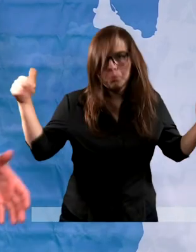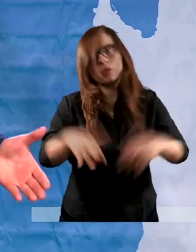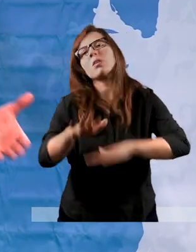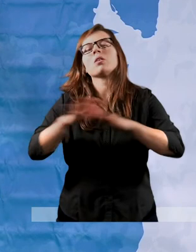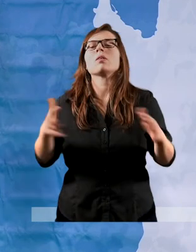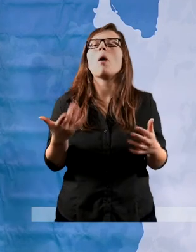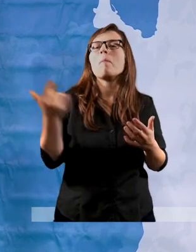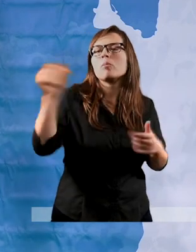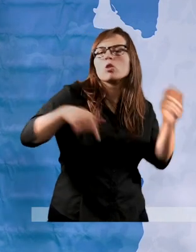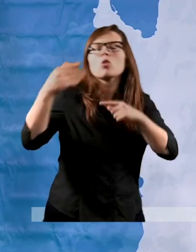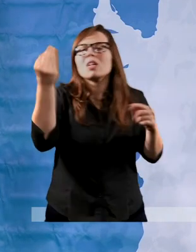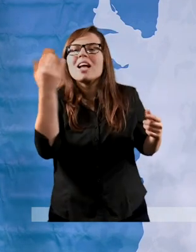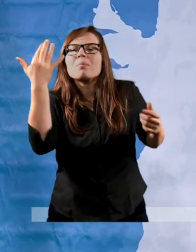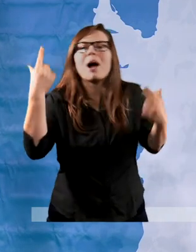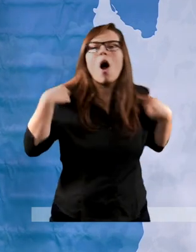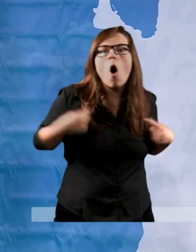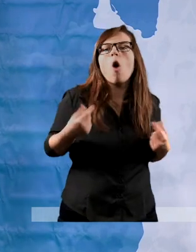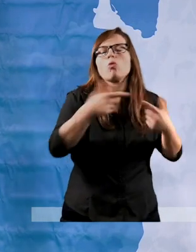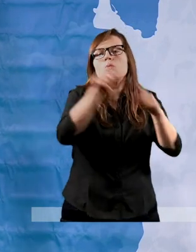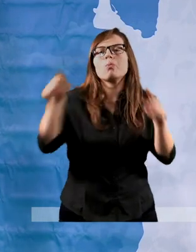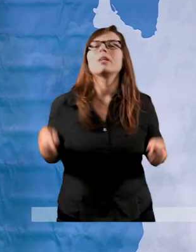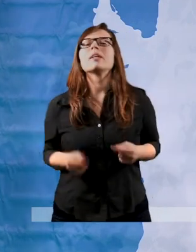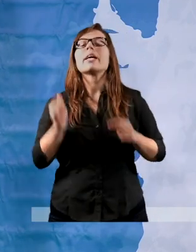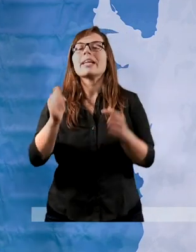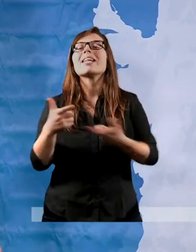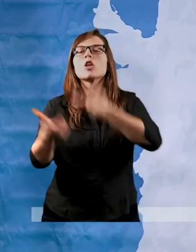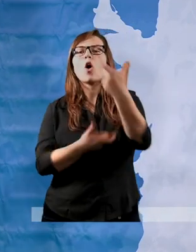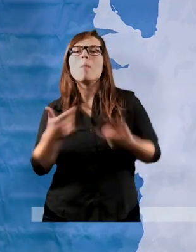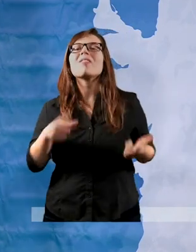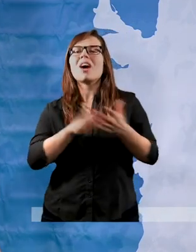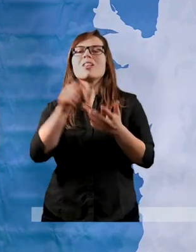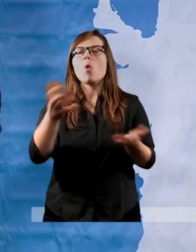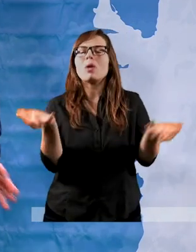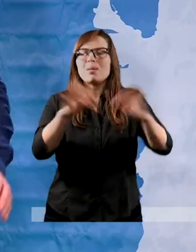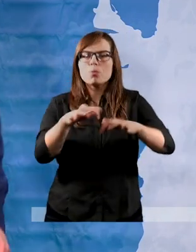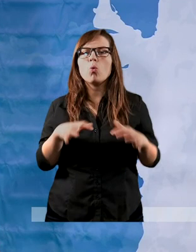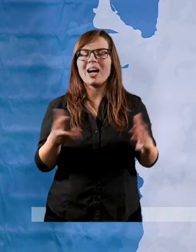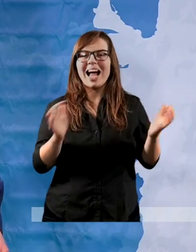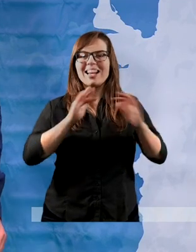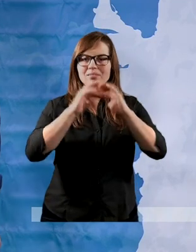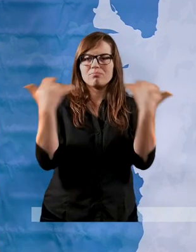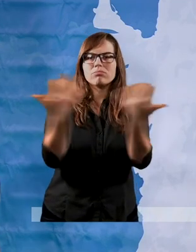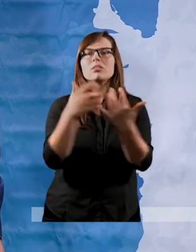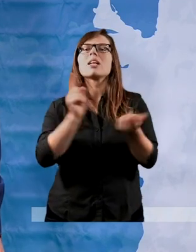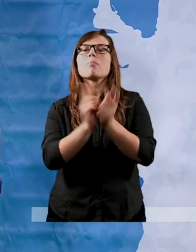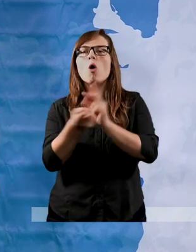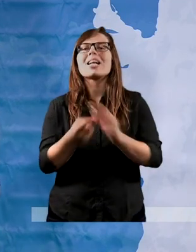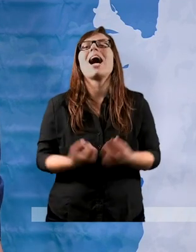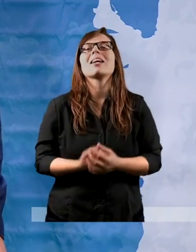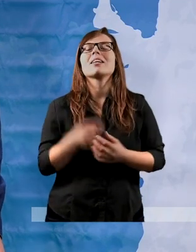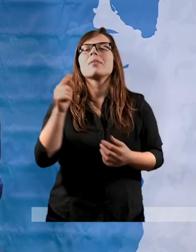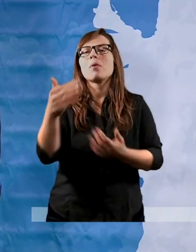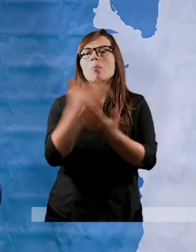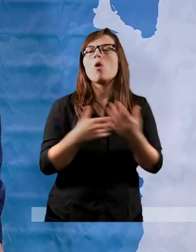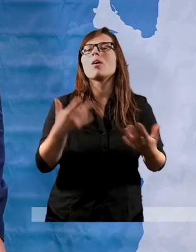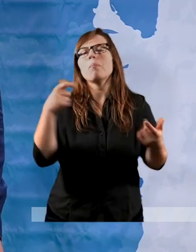Plus przyszło paru jeszcze Ormian. I zrobiliśmy właśnie tą zbiórkę, ten cały program przeprowadziliśmy.